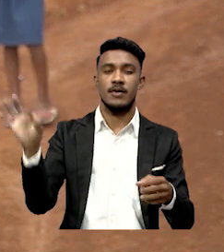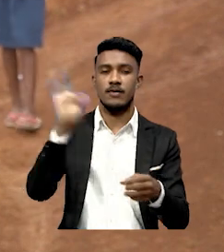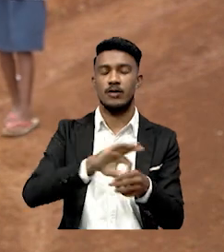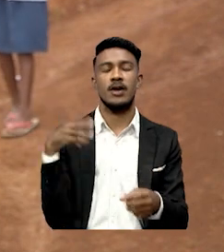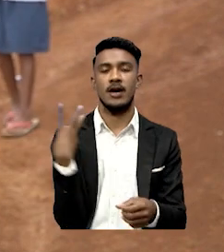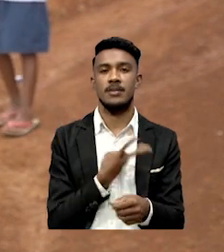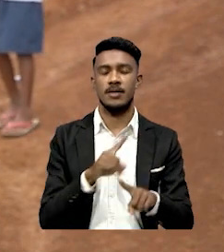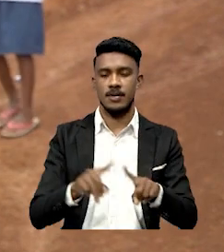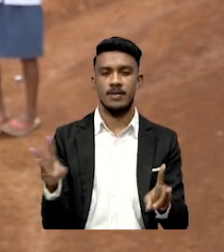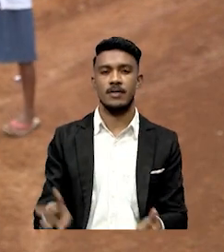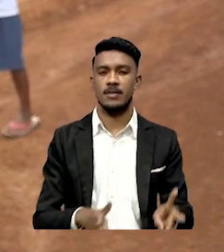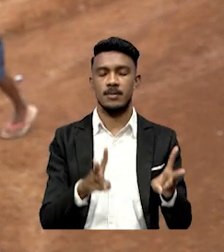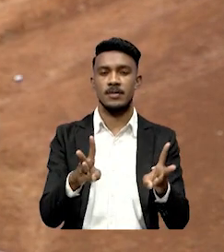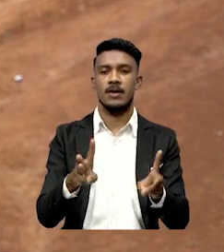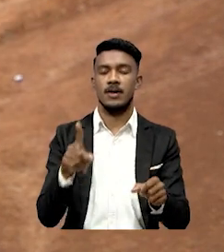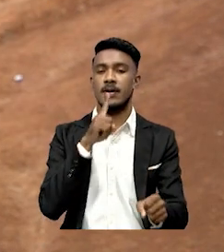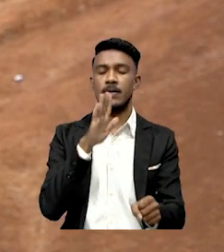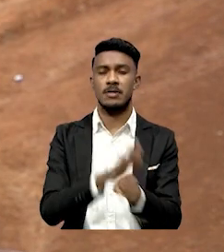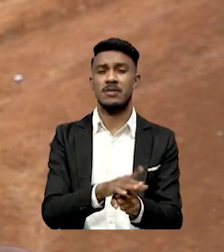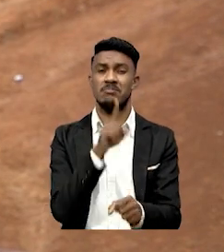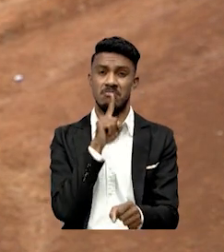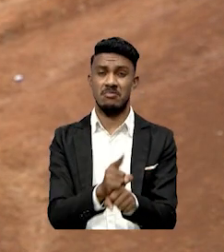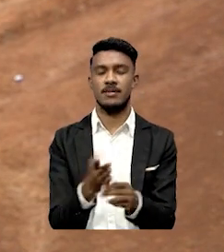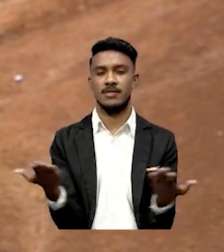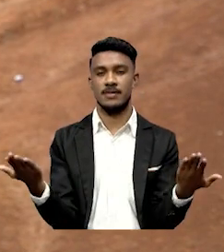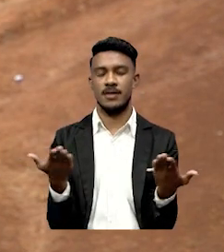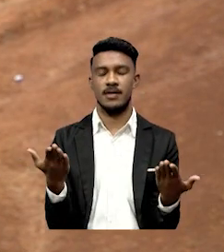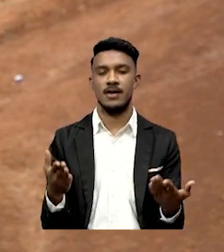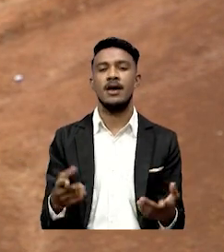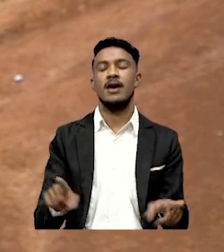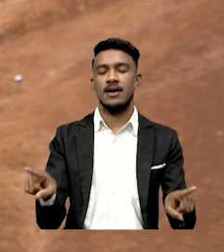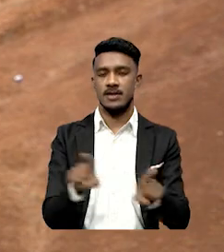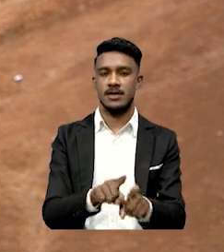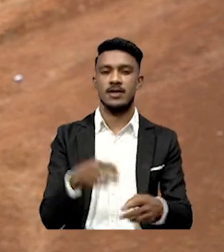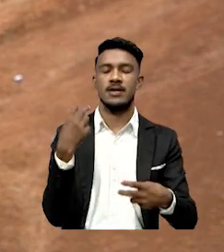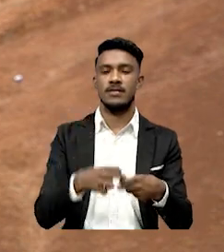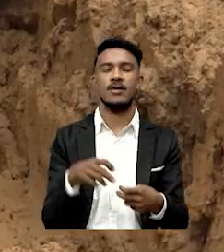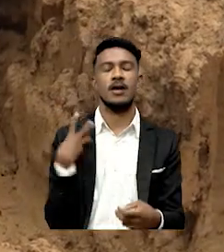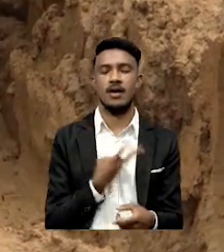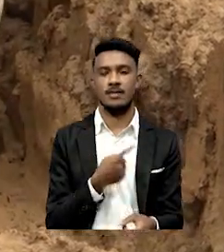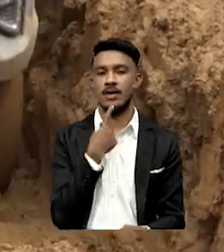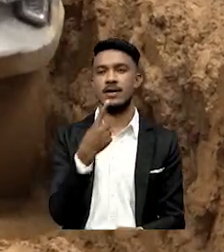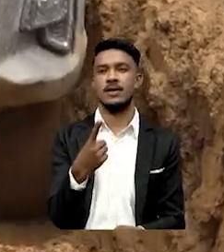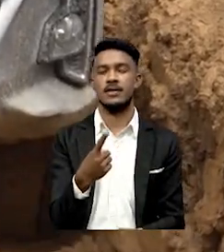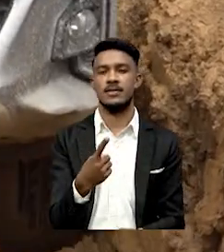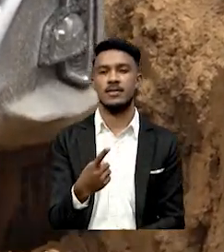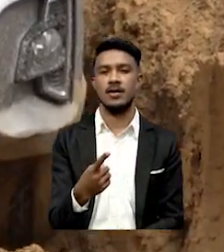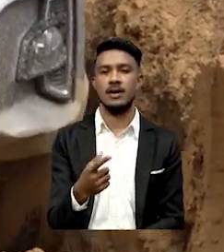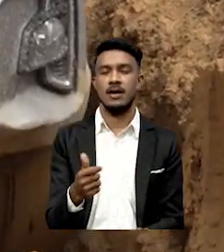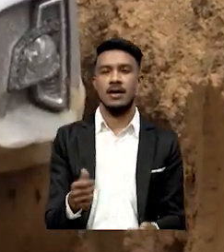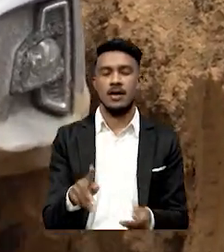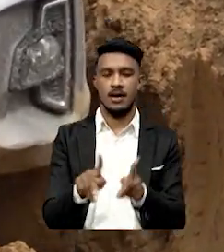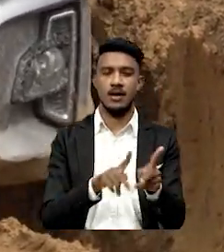hari tu liu form promet kami tebus kalah. Ini nene maka perkupasan dan nur kami boleh hatok. Autoridade local mos